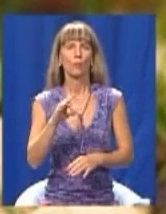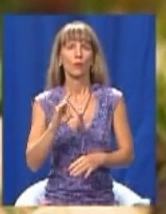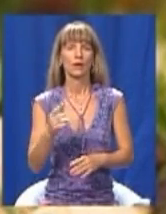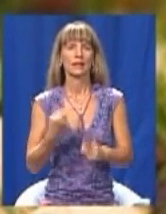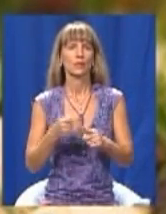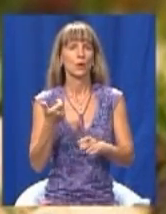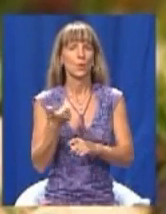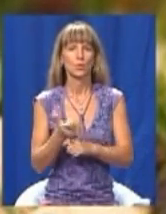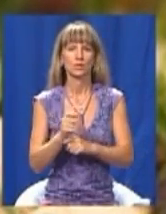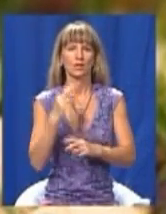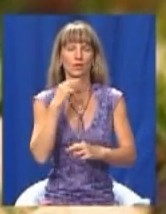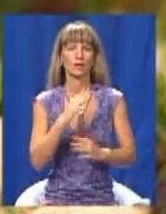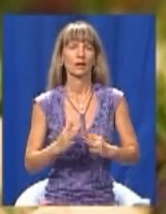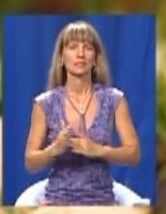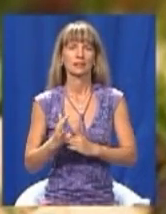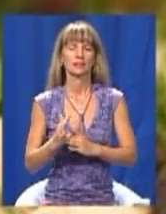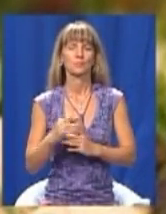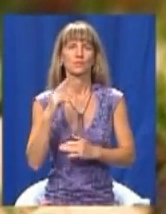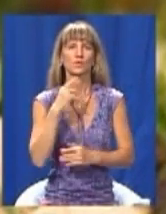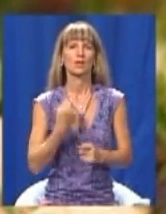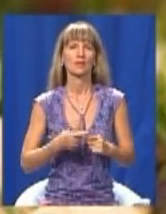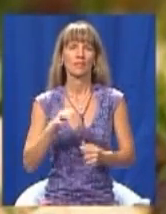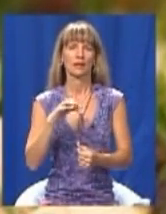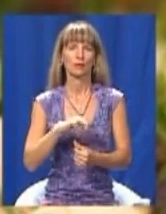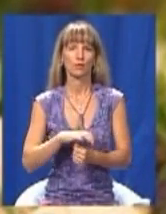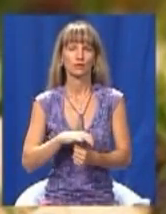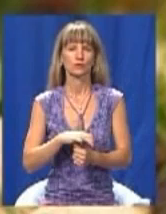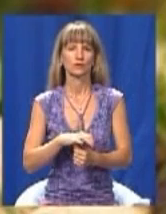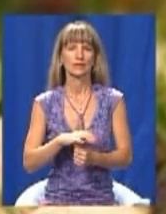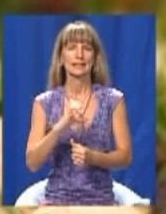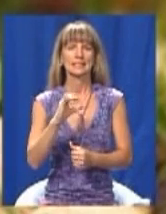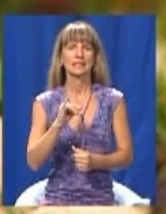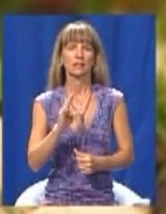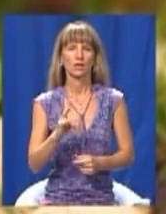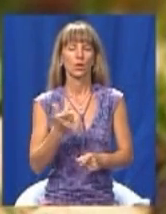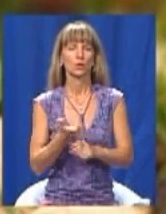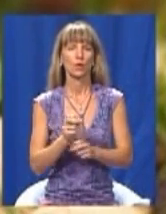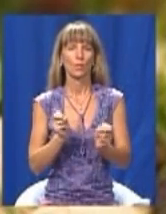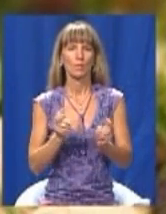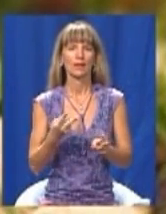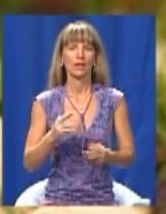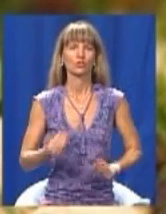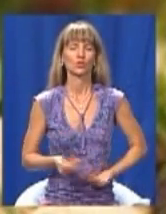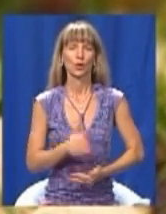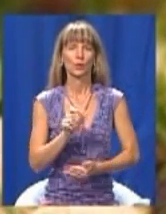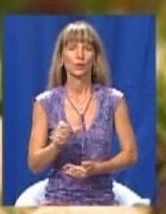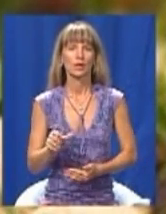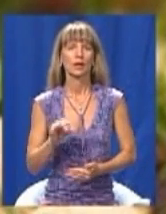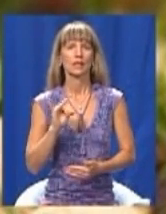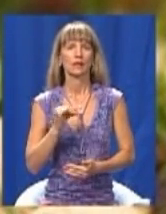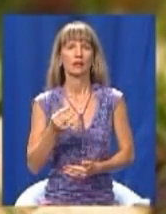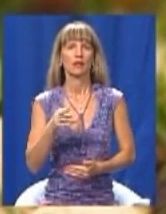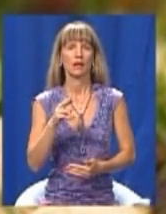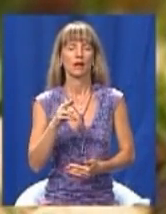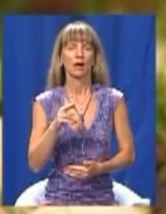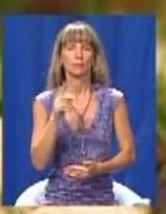дуже отруйна рослина. Отрута цього грибочка, а саме сік, дуже небезпечна для життя людей і навіть